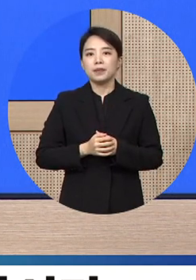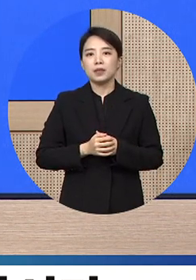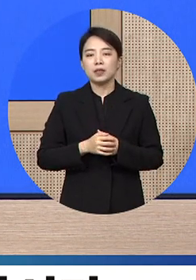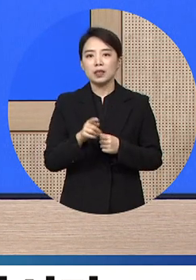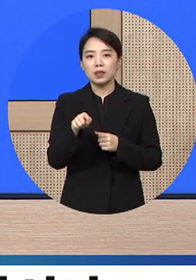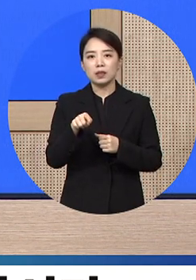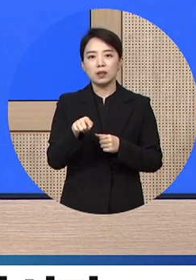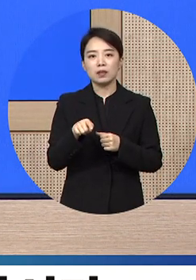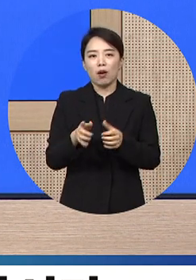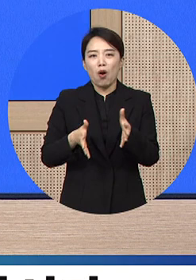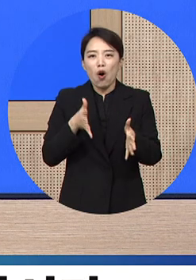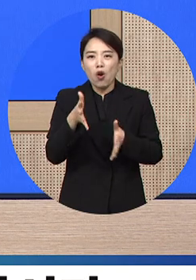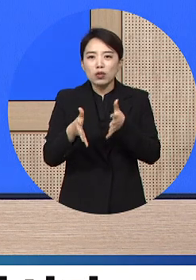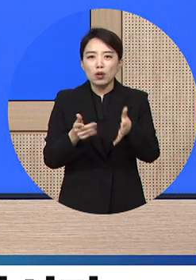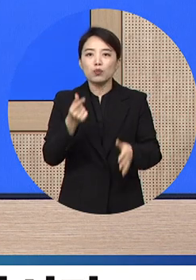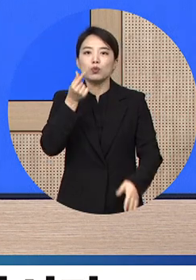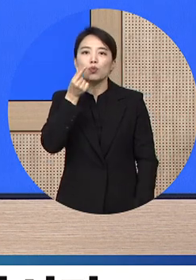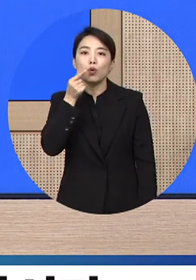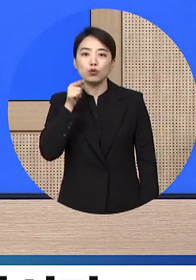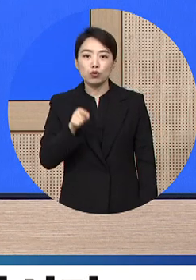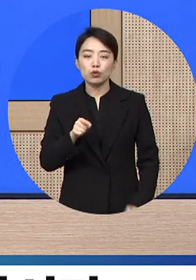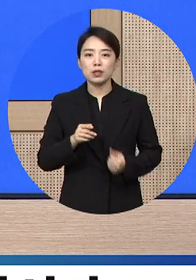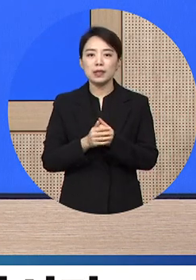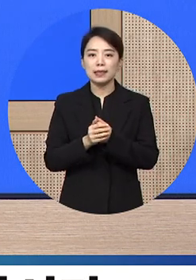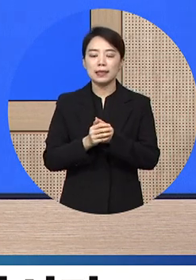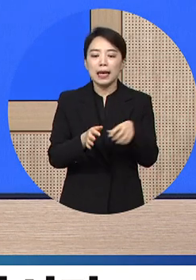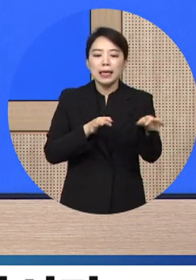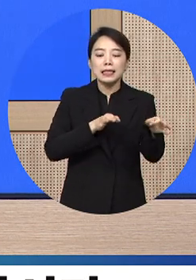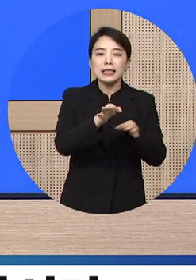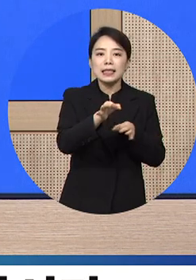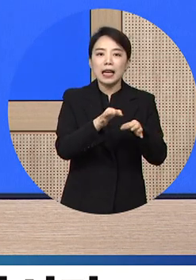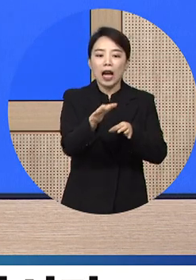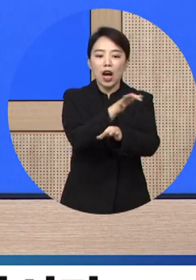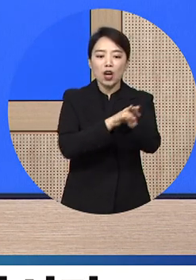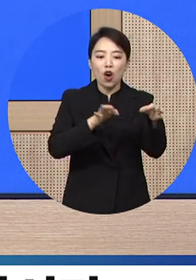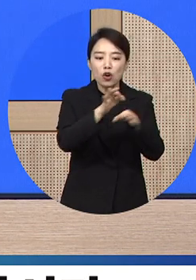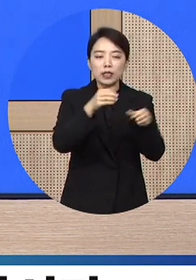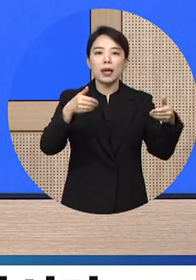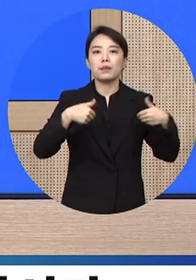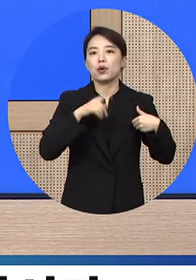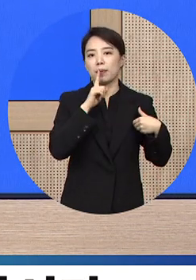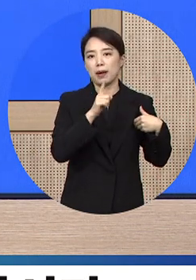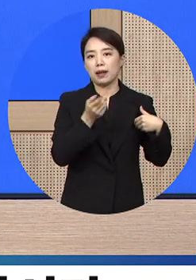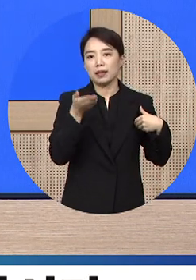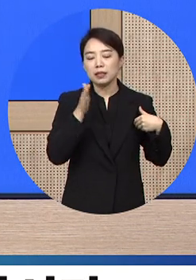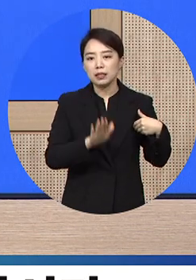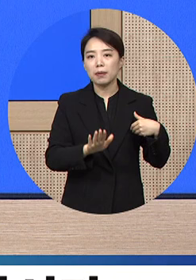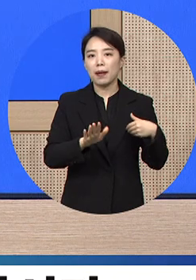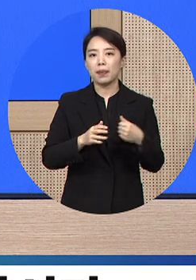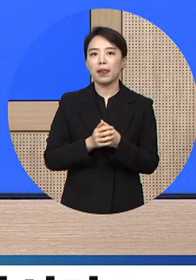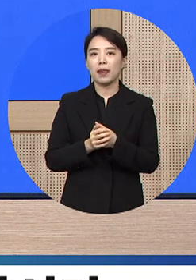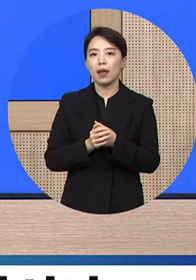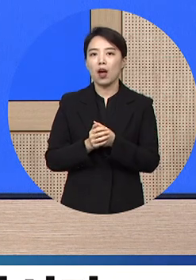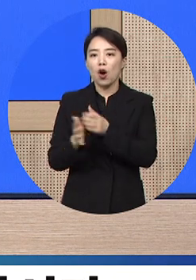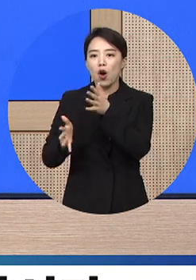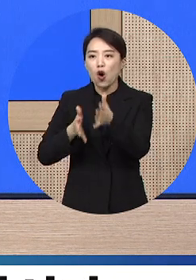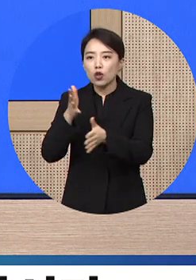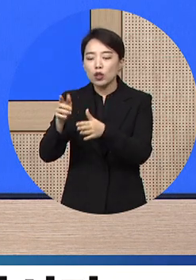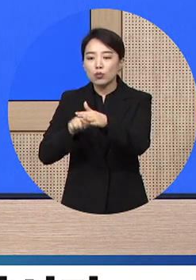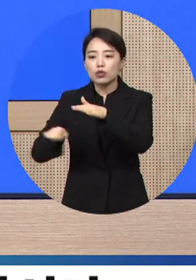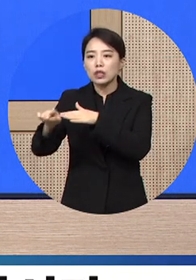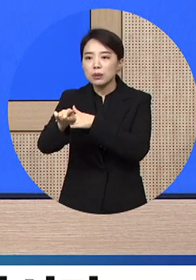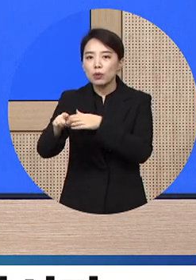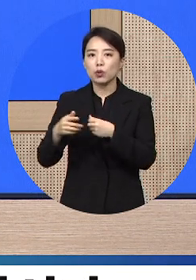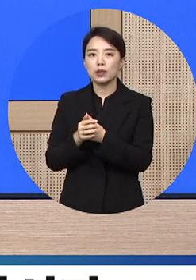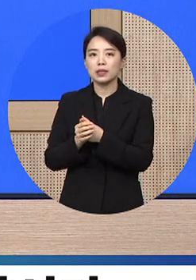보수는 시장 경제 원칙을 주장하면서 시장 만능주의로 갑니다. 어설픈 진보는